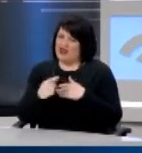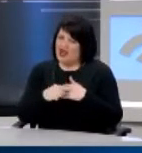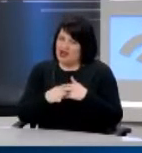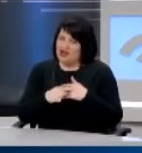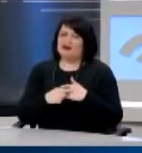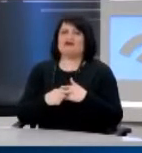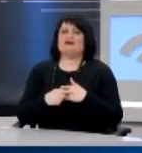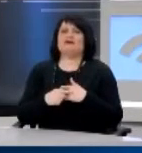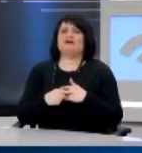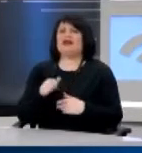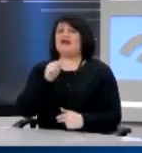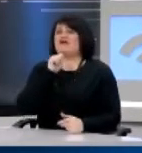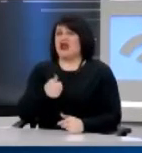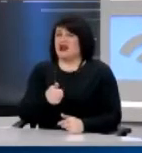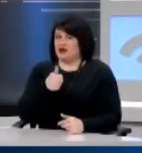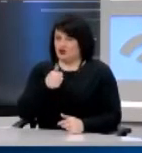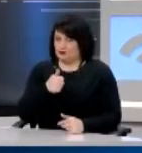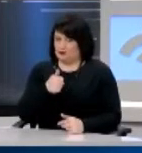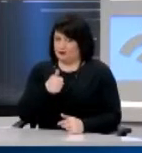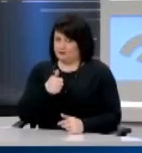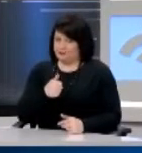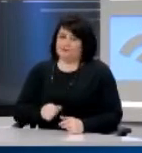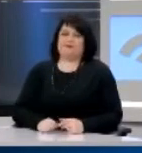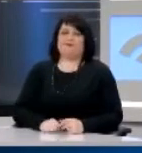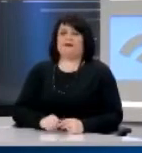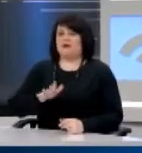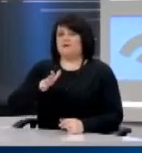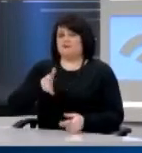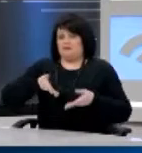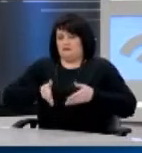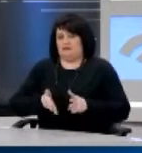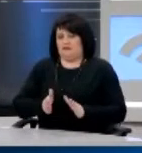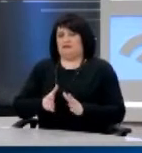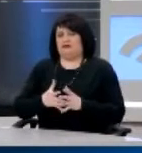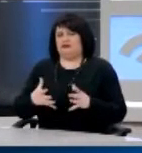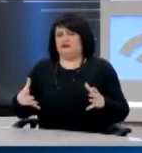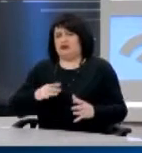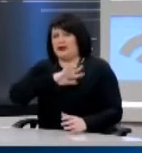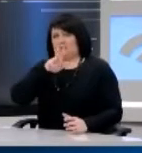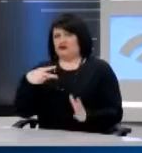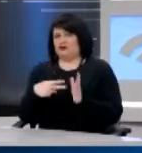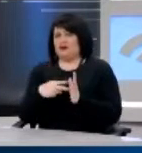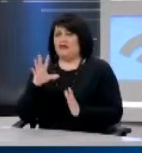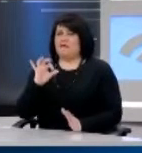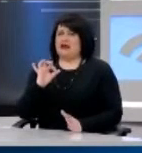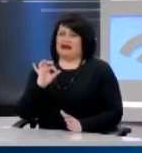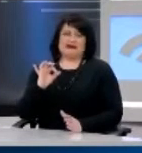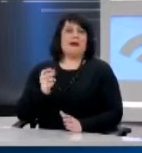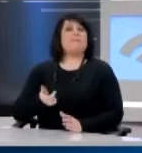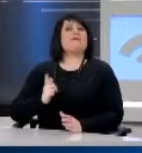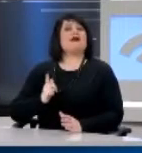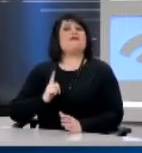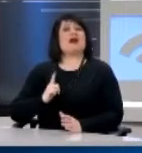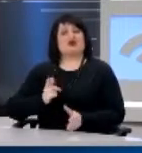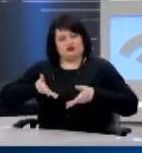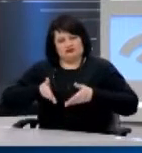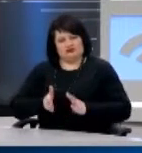αυξήσουν τον πληθυσμό τους σημαντικά στο 2050, κατά κύριο λόγο εξαιτίας